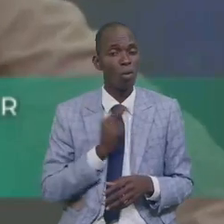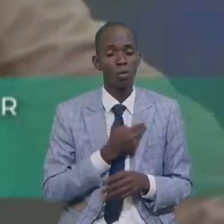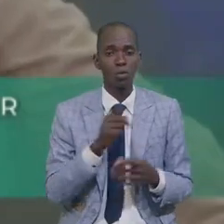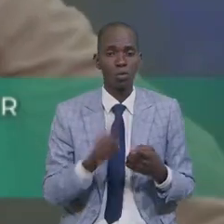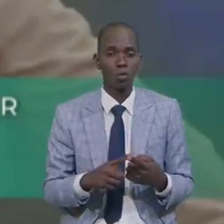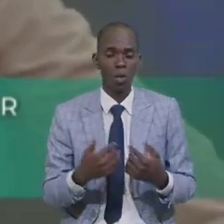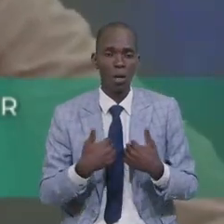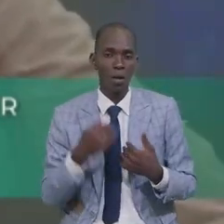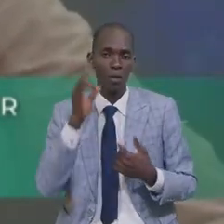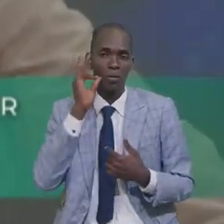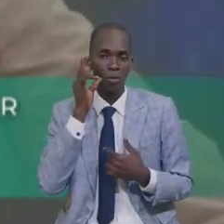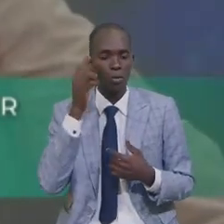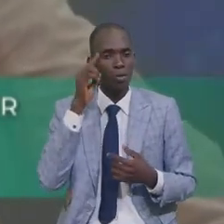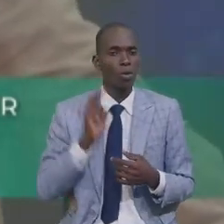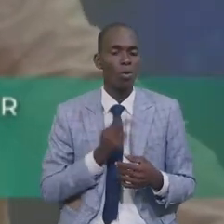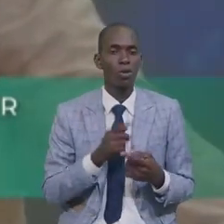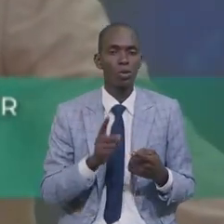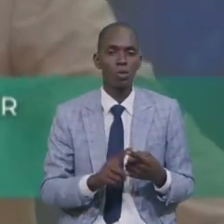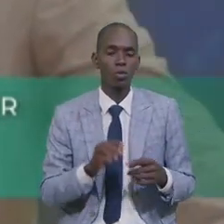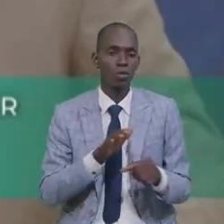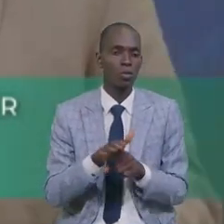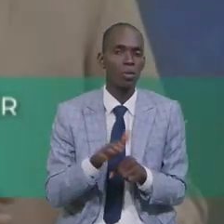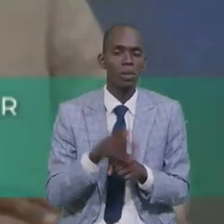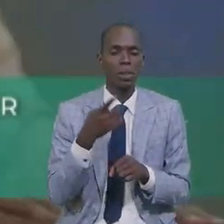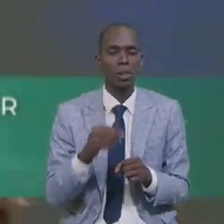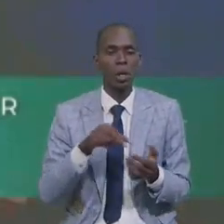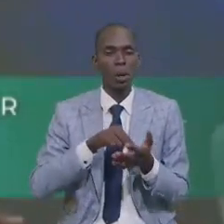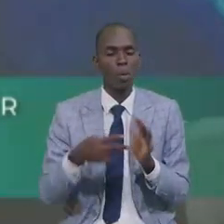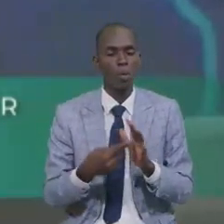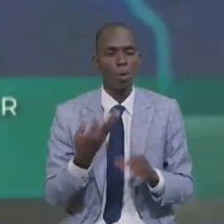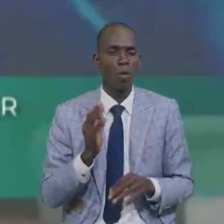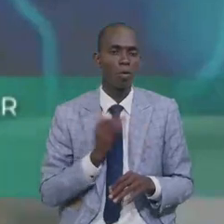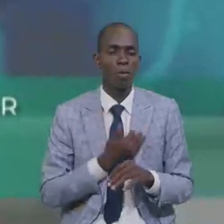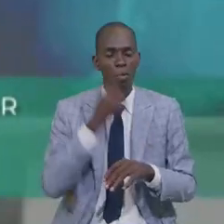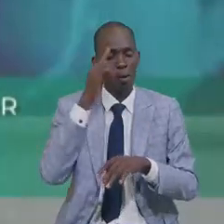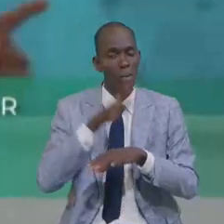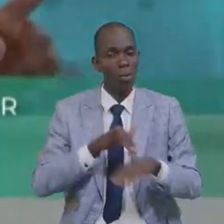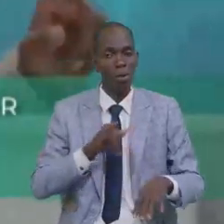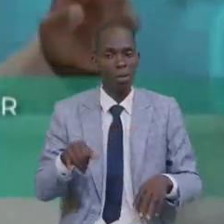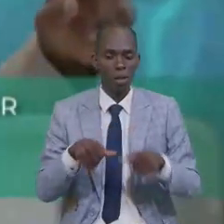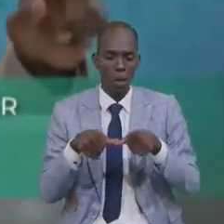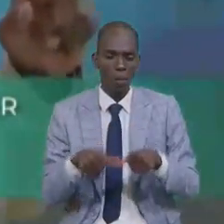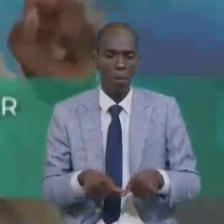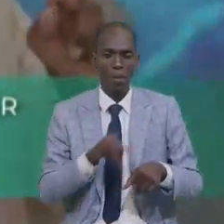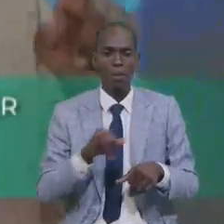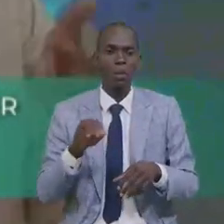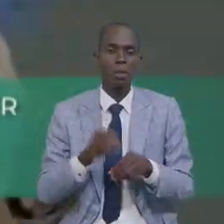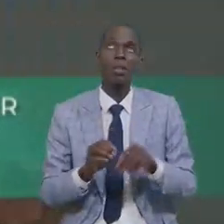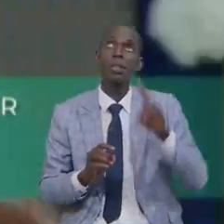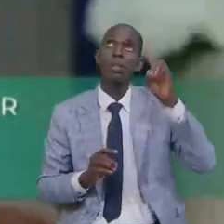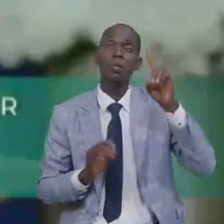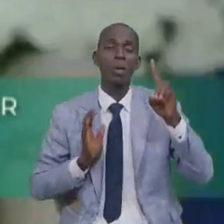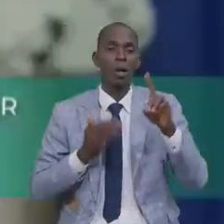Pour que nous puissions porter du fruit, pour que nous puissions accomplir l'objectif de notre appel, demeurer en